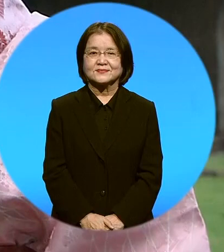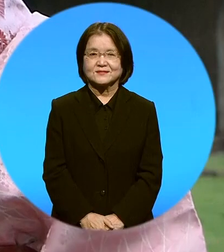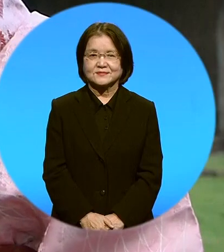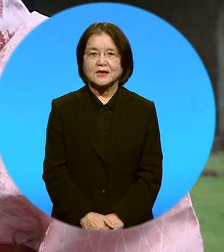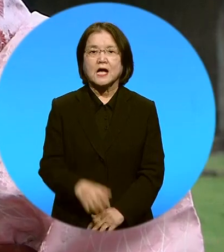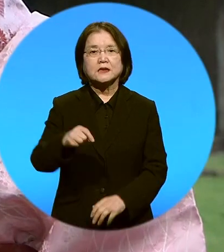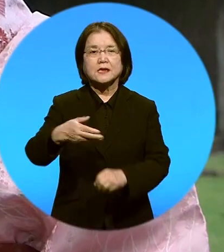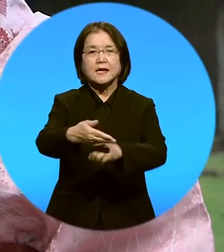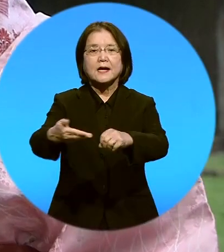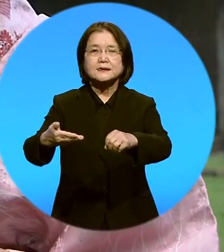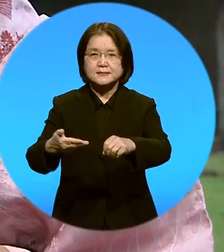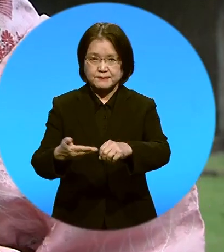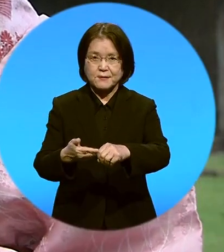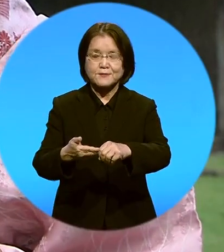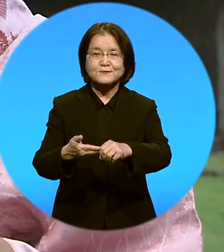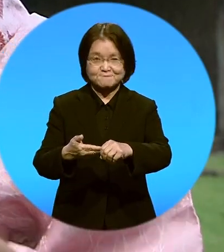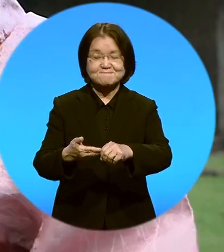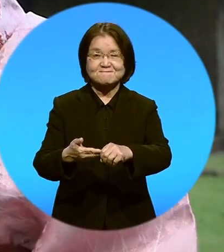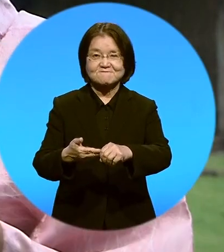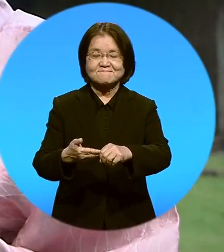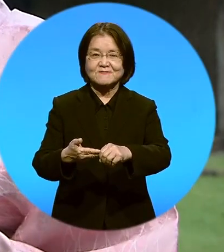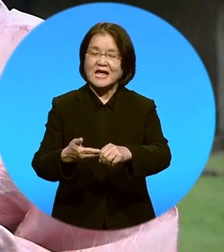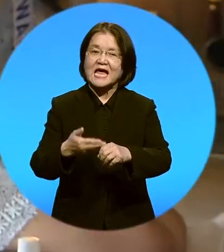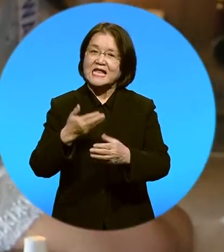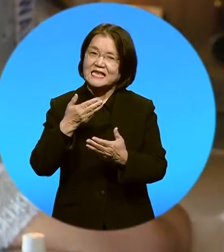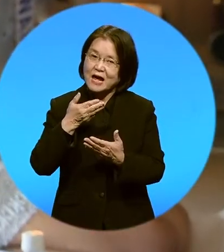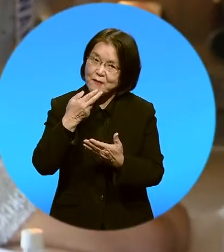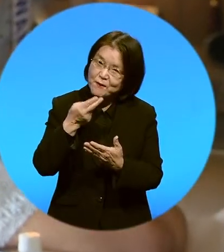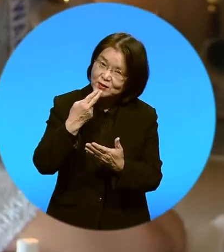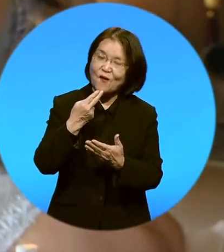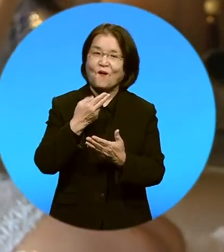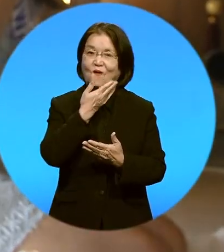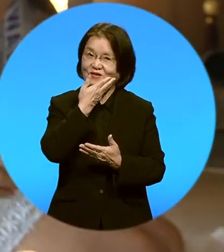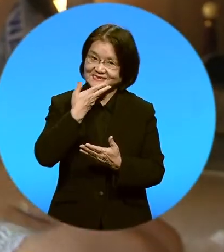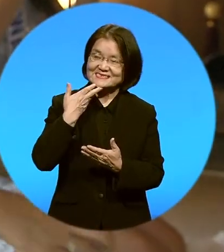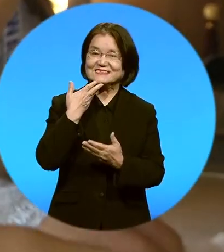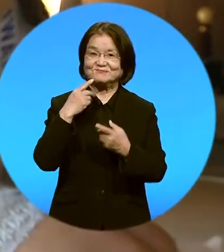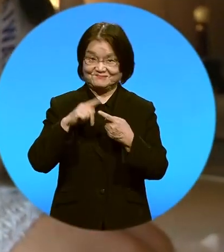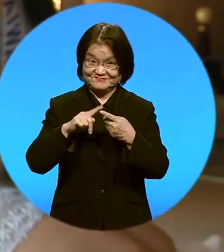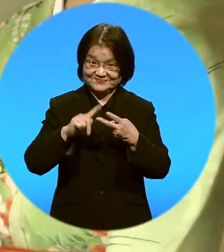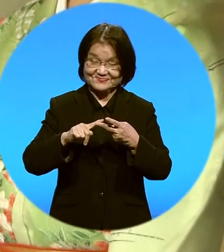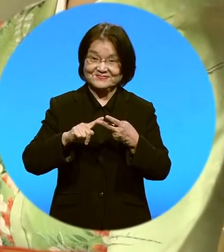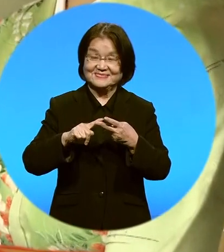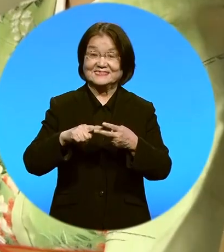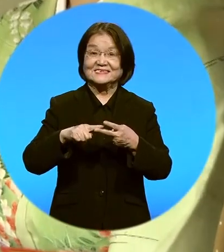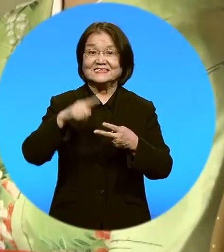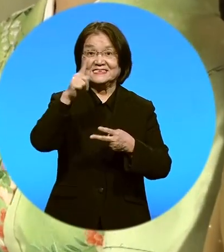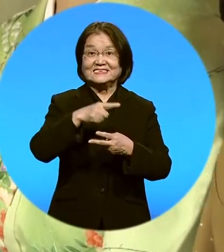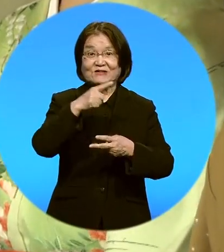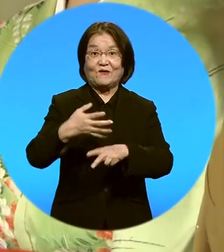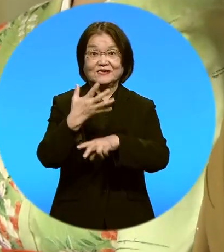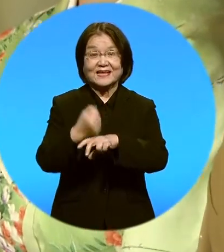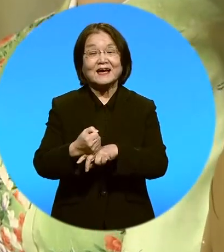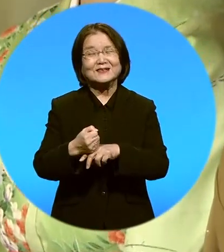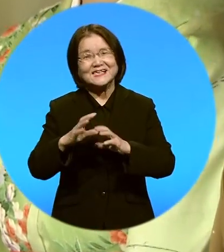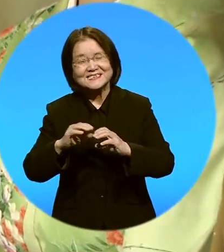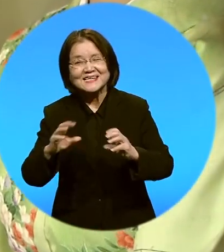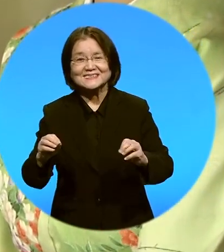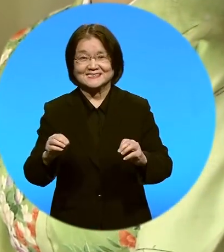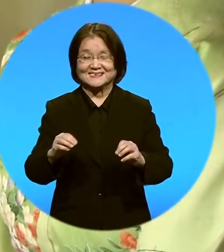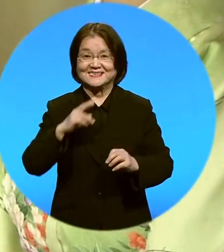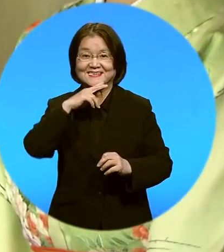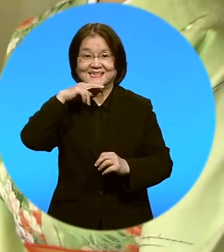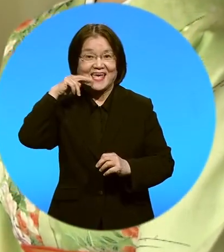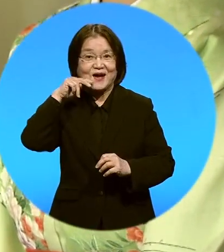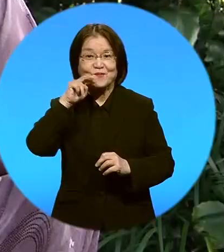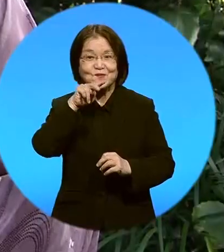種子島はやっぱり食べ物が美味しかったりだとか優しい人が多かったりだとかっていうことを英語で伝え